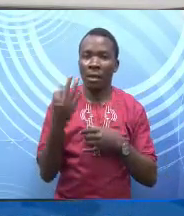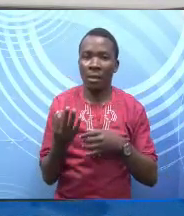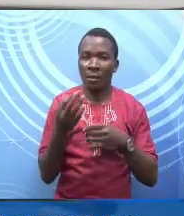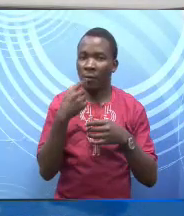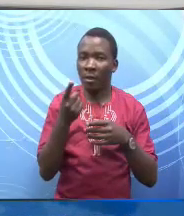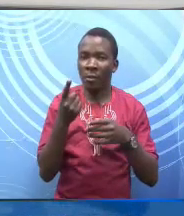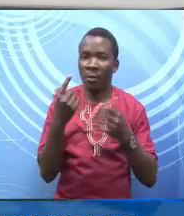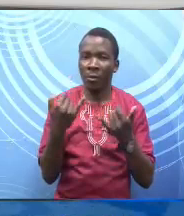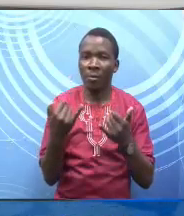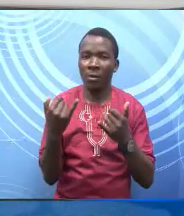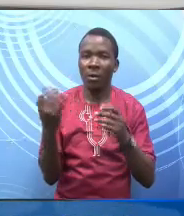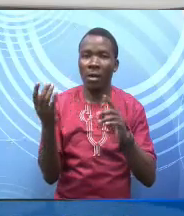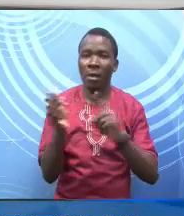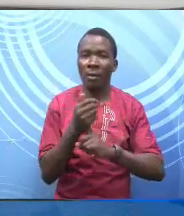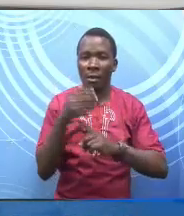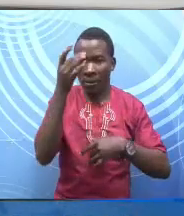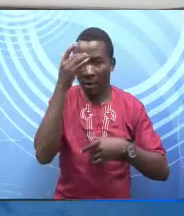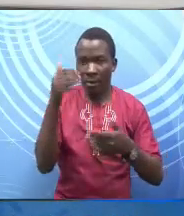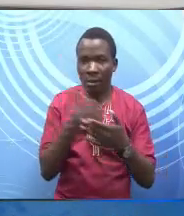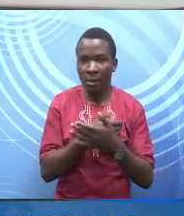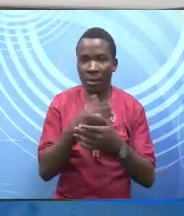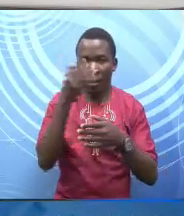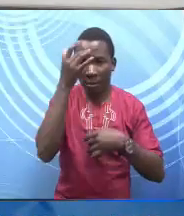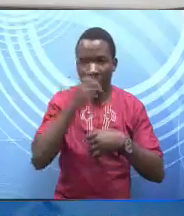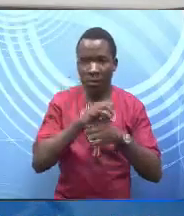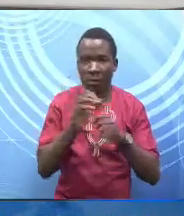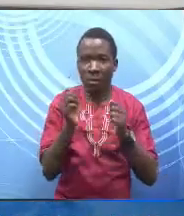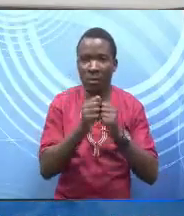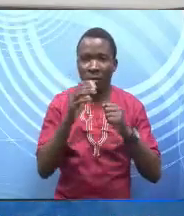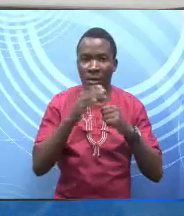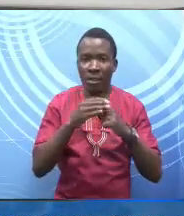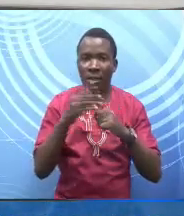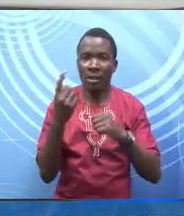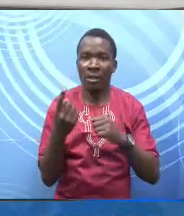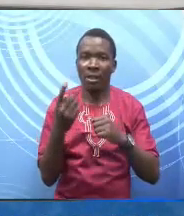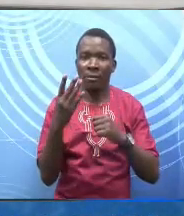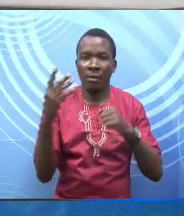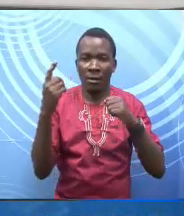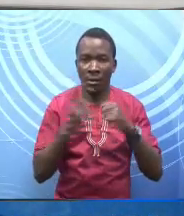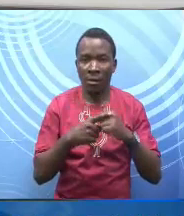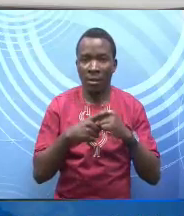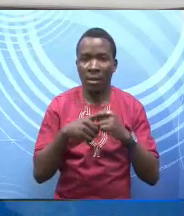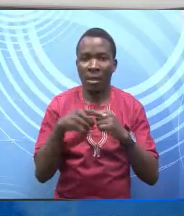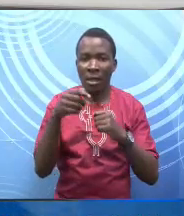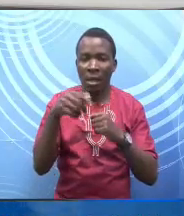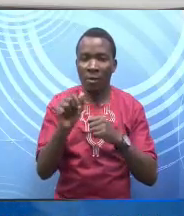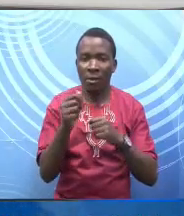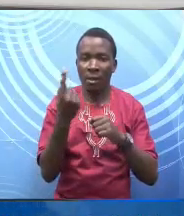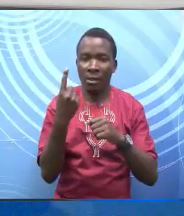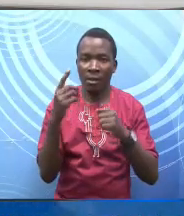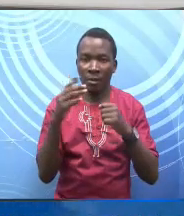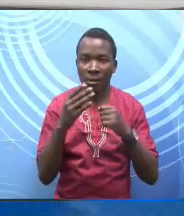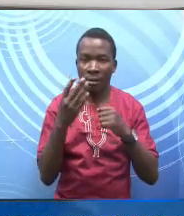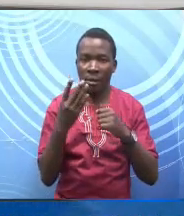munsi mu Rwanda habonetse abarwayi bashya b'icyorezo cya COVID-19 bagera ku 146. Aba